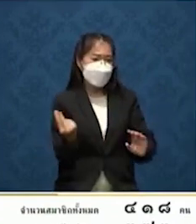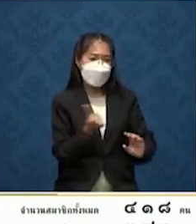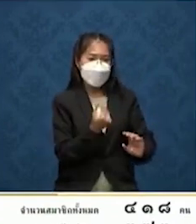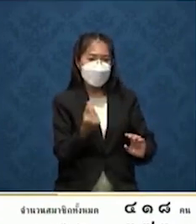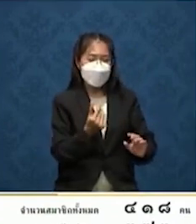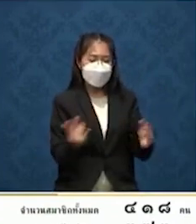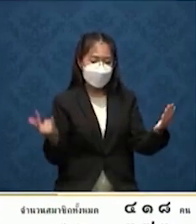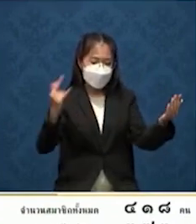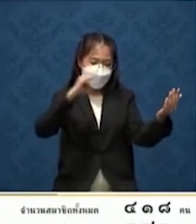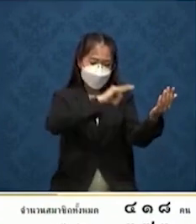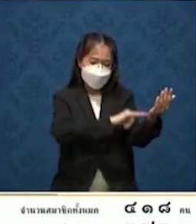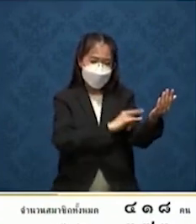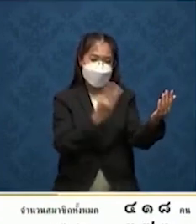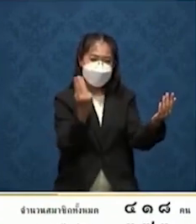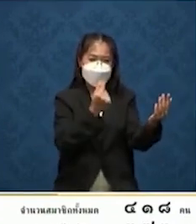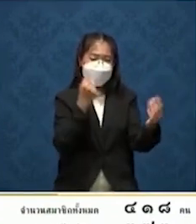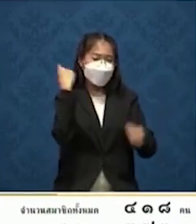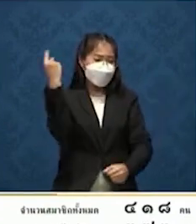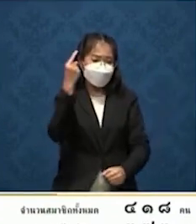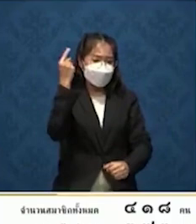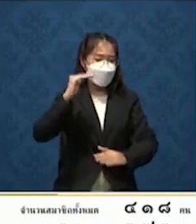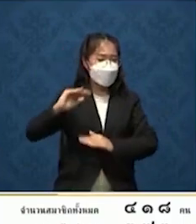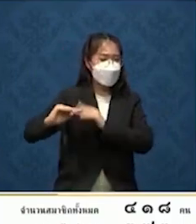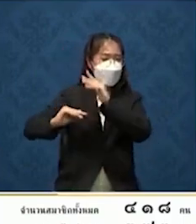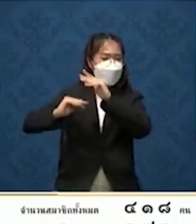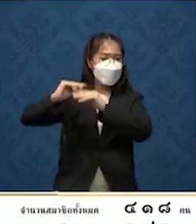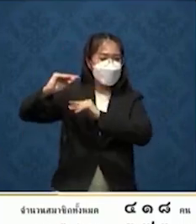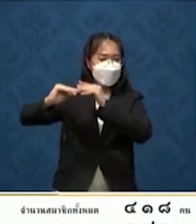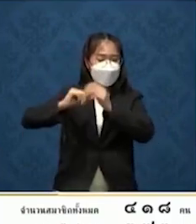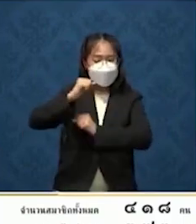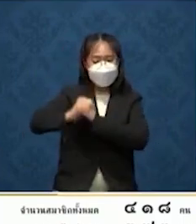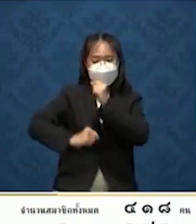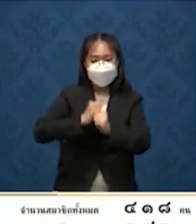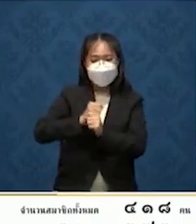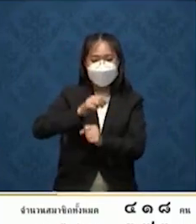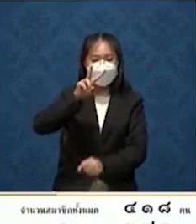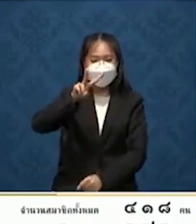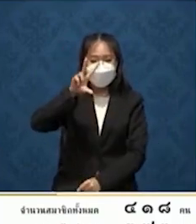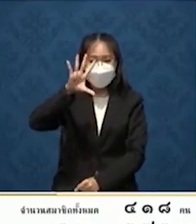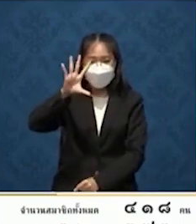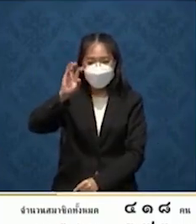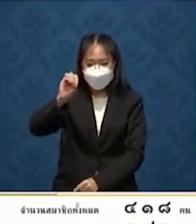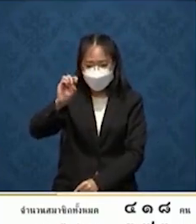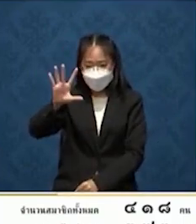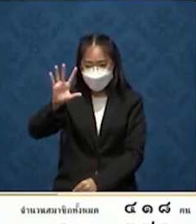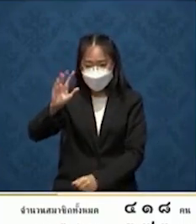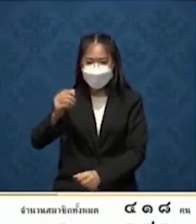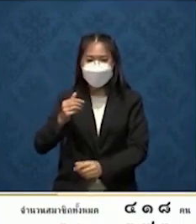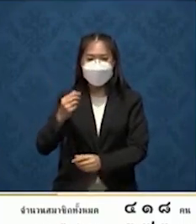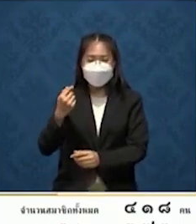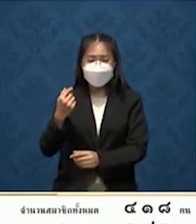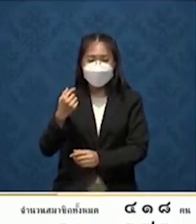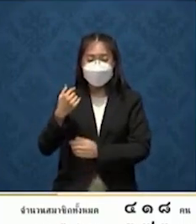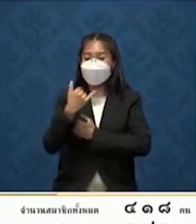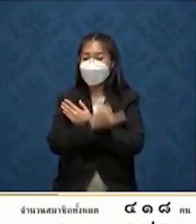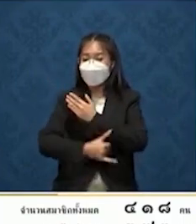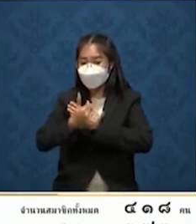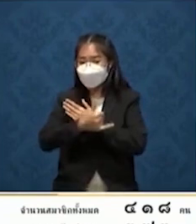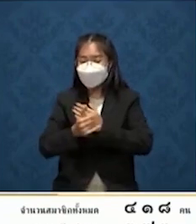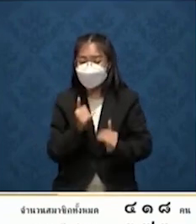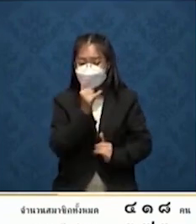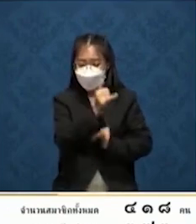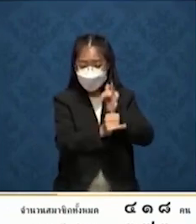ท่องเที่ยวนี่ดีขึ้นไม่ได้ล้มเหลวเลยนะครับเพราะว่าเรามีนักท่องเที่ยวเข้ามาถึง11ล้านคนนะครับและ